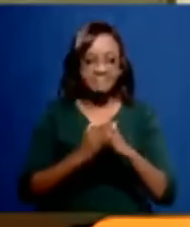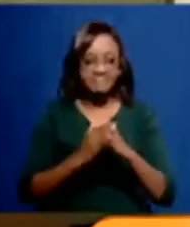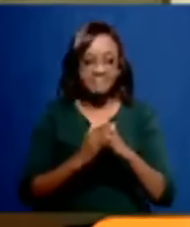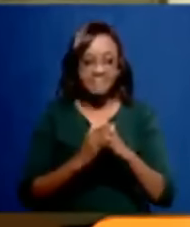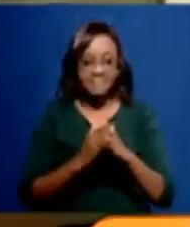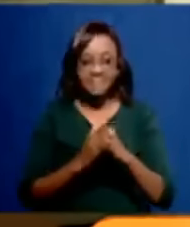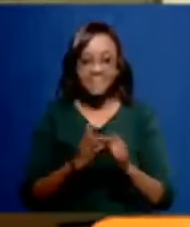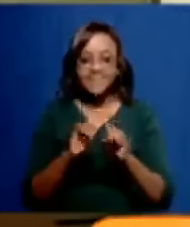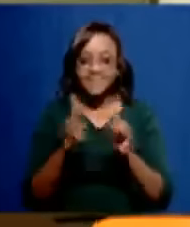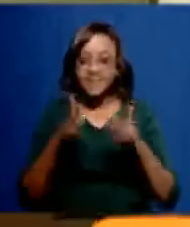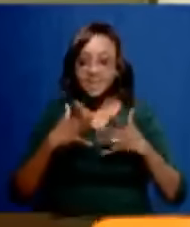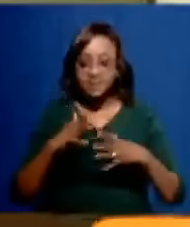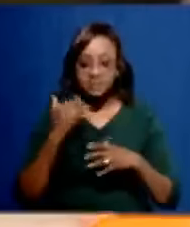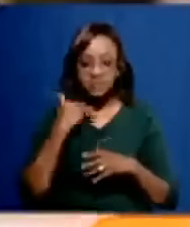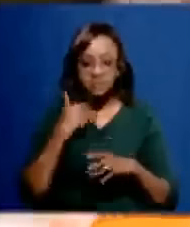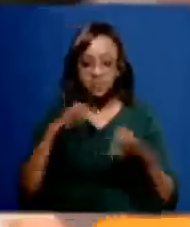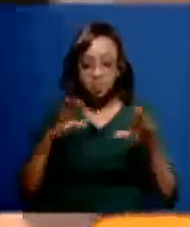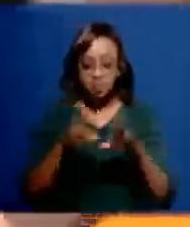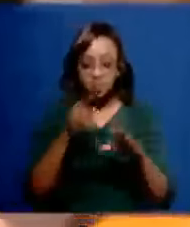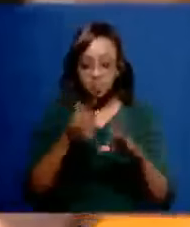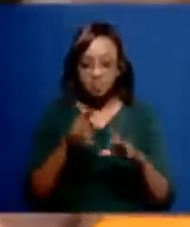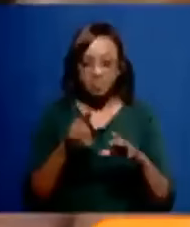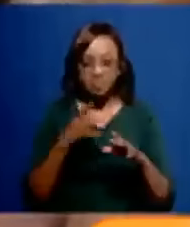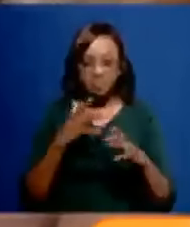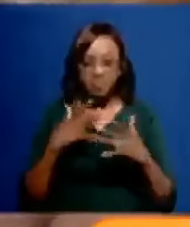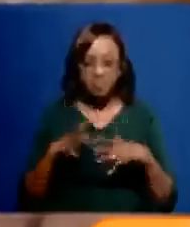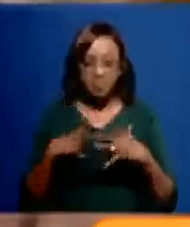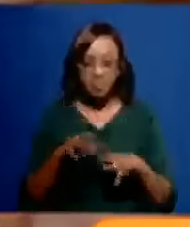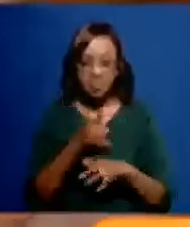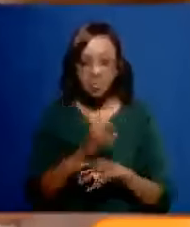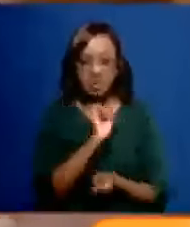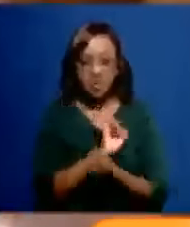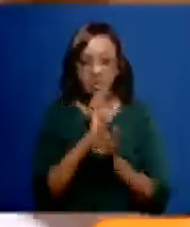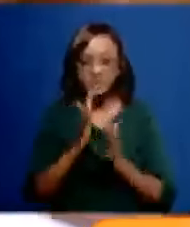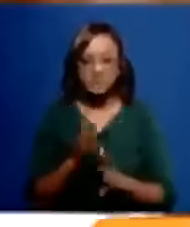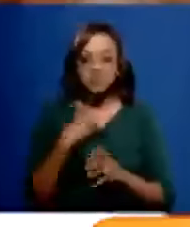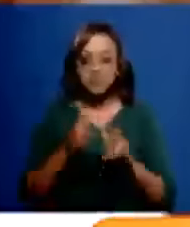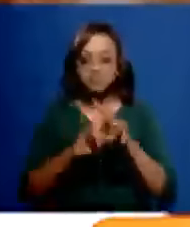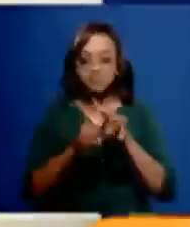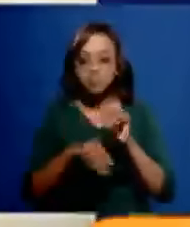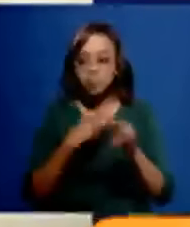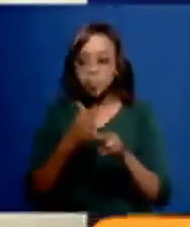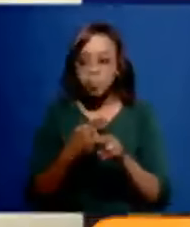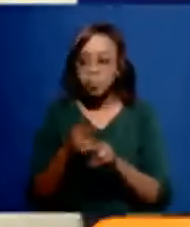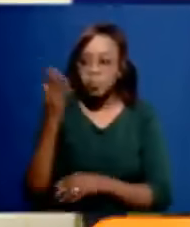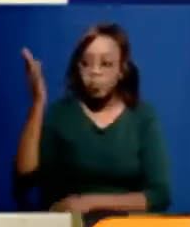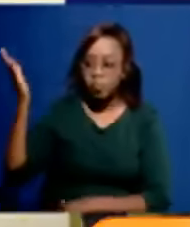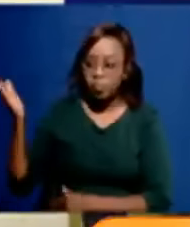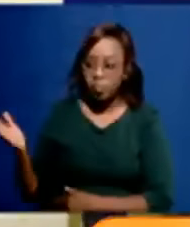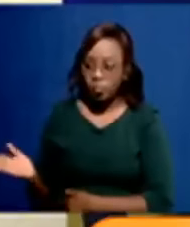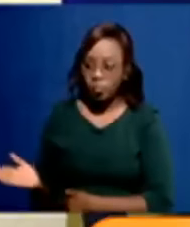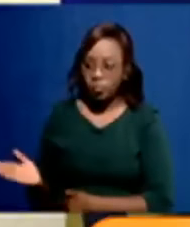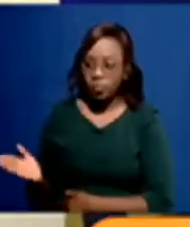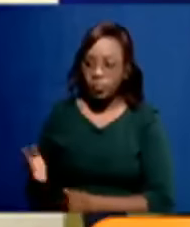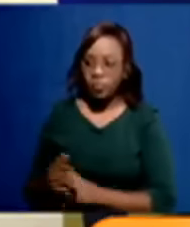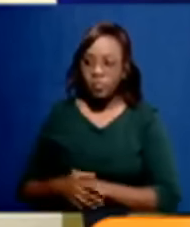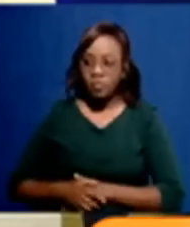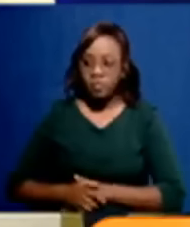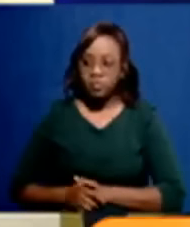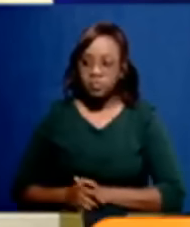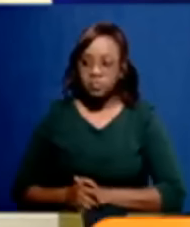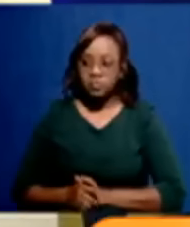wafungwa hao walitokomea katika shamba la miwa. Wafungwa hao wametambuliwa kama Wickliffe Odhiambo anayekabiliwa na mashtaka ya wizi wa